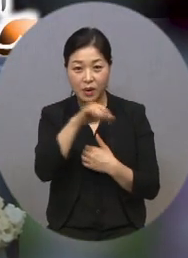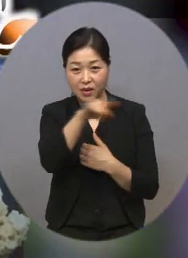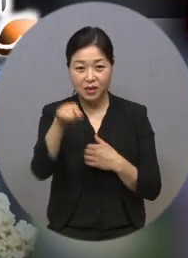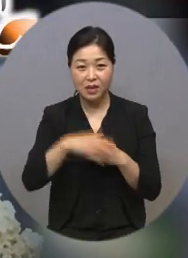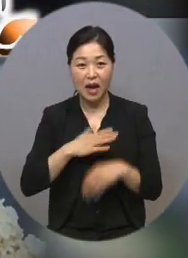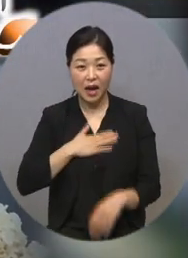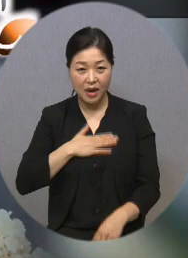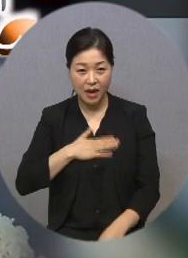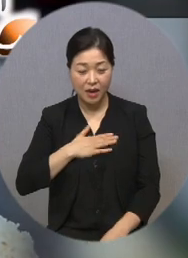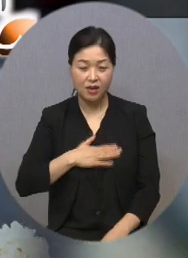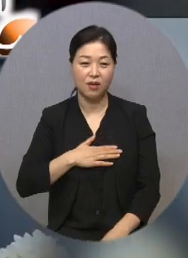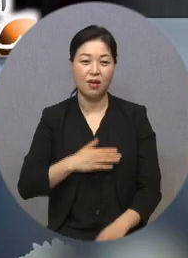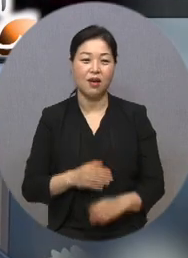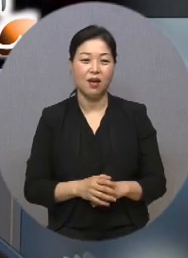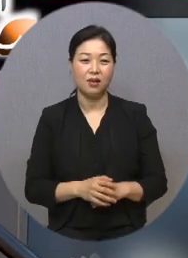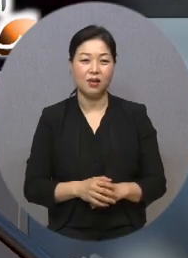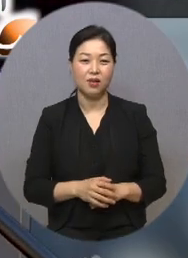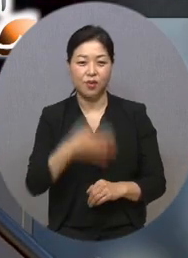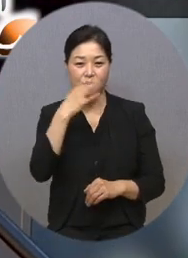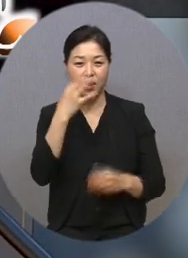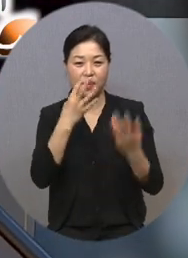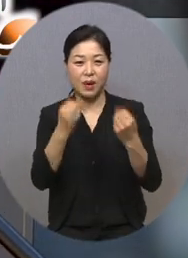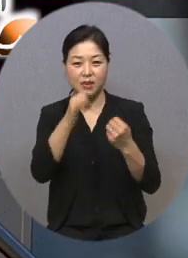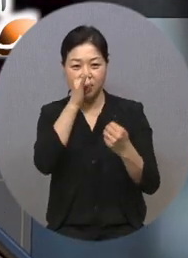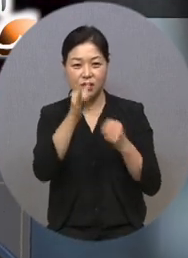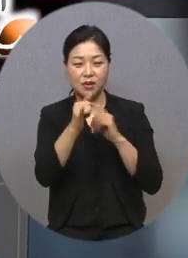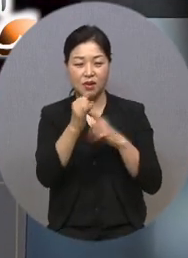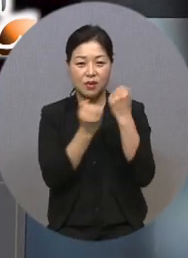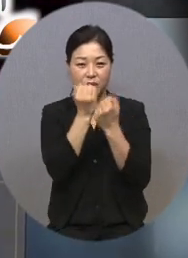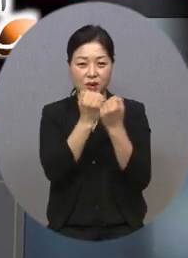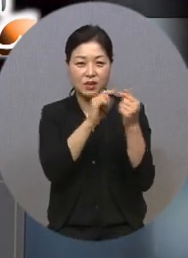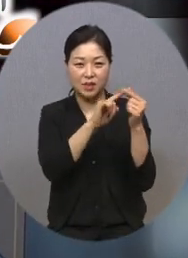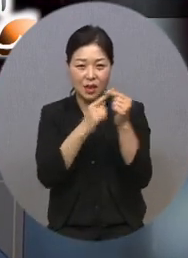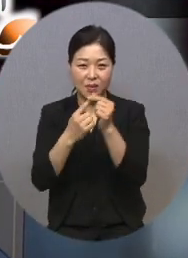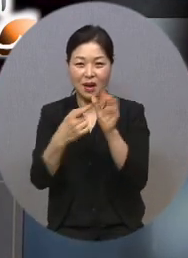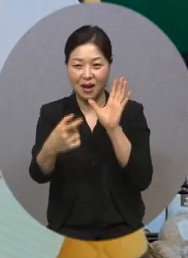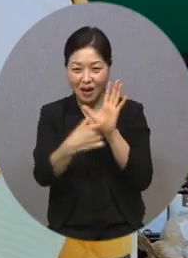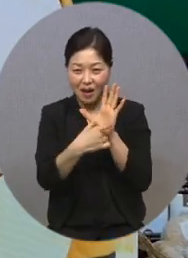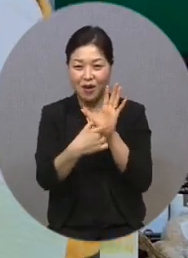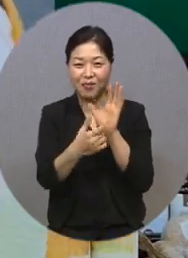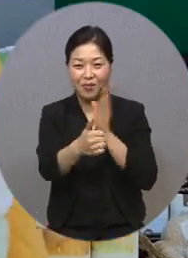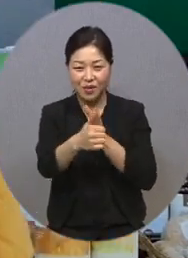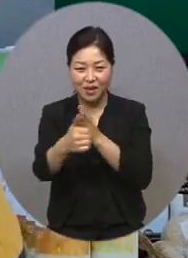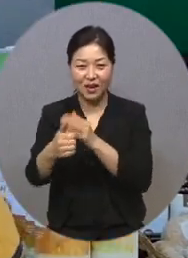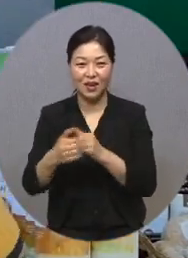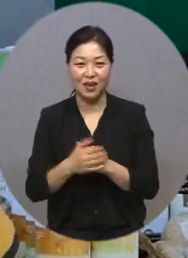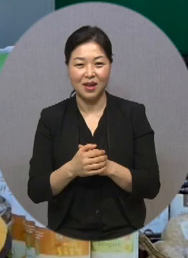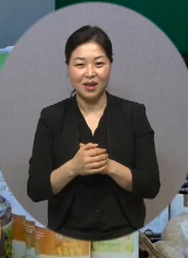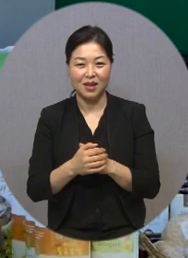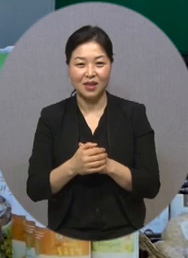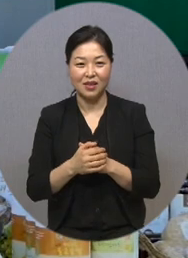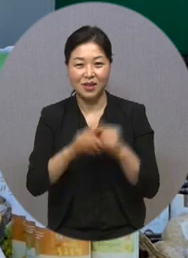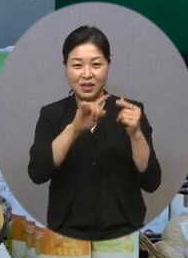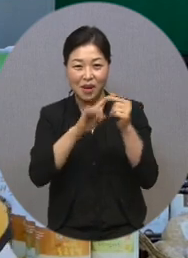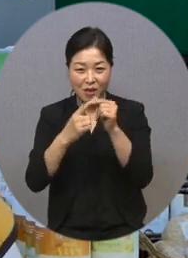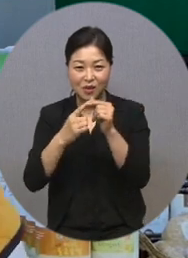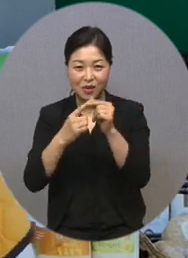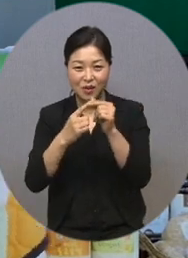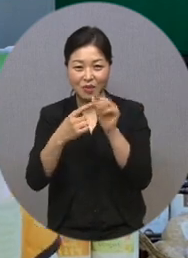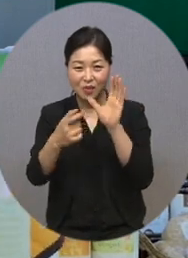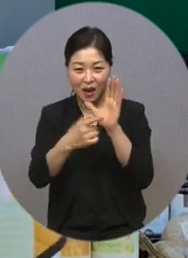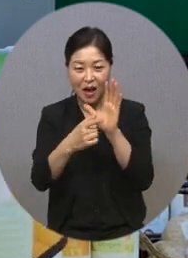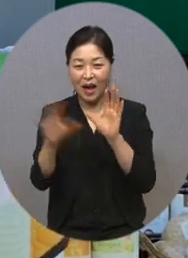한두 가지가 아니어가지고 설명은 자막으로 좀. 아, 요것도 자막으로 제가 대신해 드릴까요? 아니요,